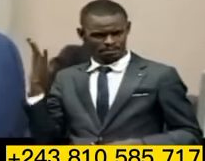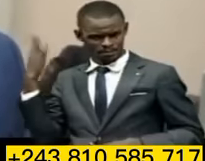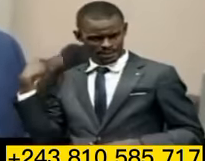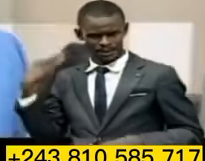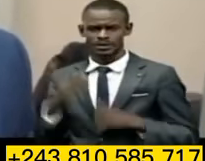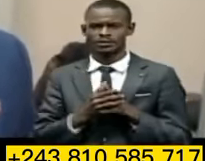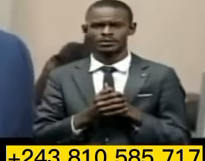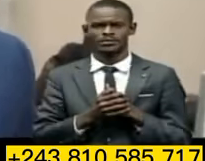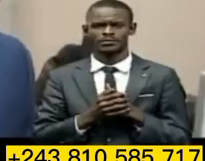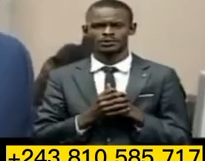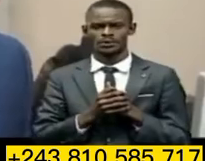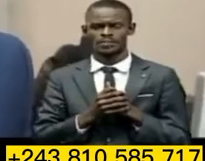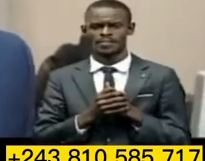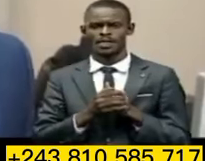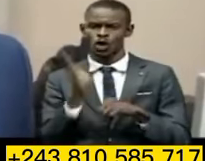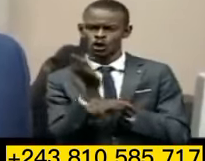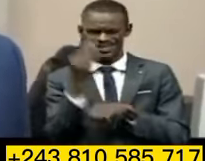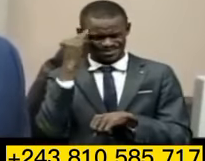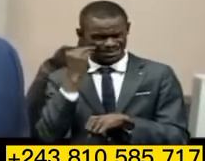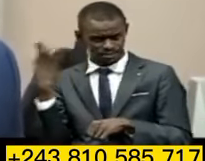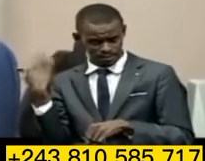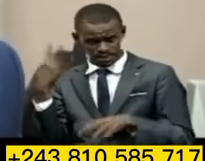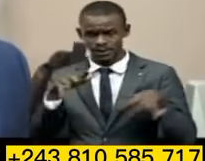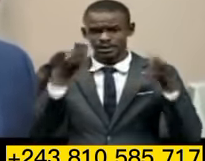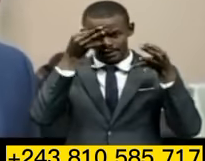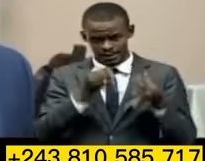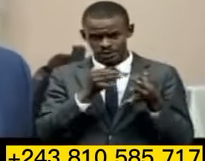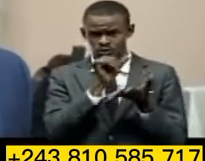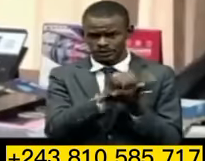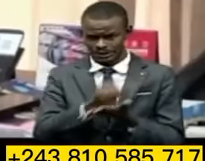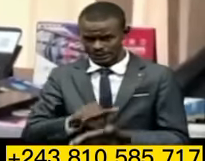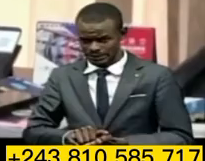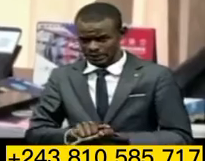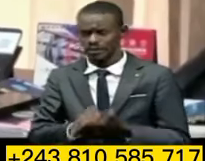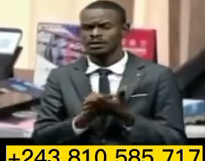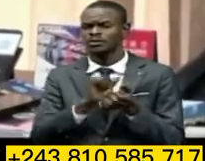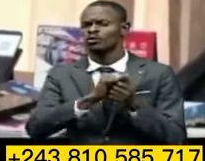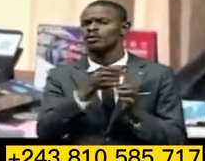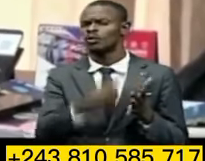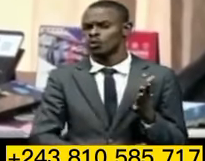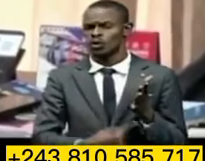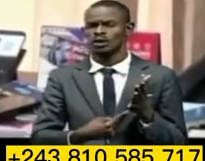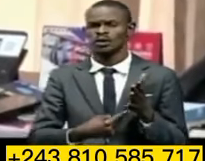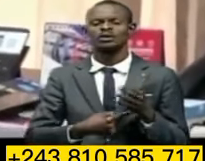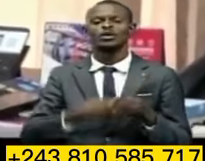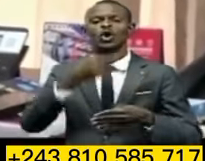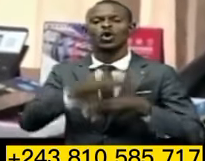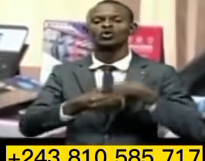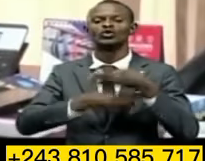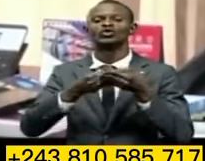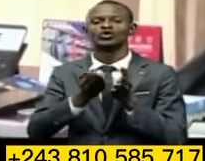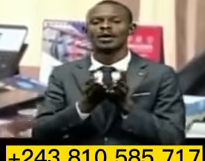le 26 août 2022. Le premier a porté sur les travaux de construction de deux bateaux baliseurs d'affluents de la régie de